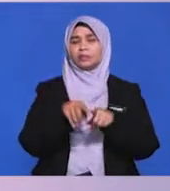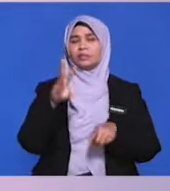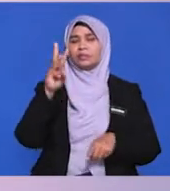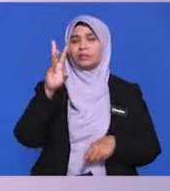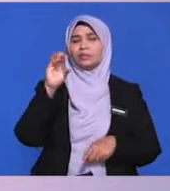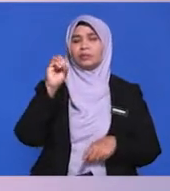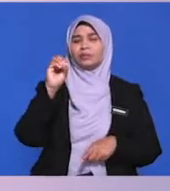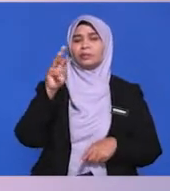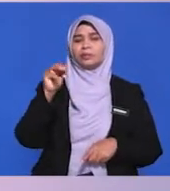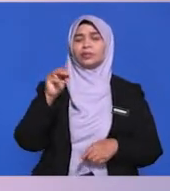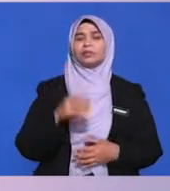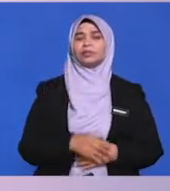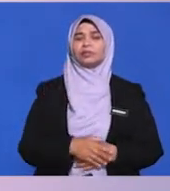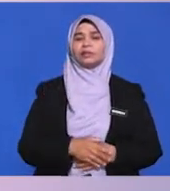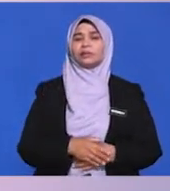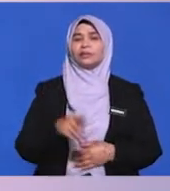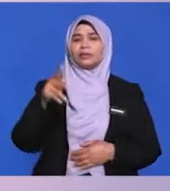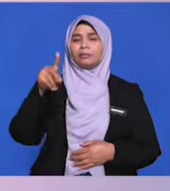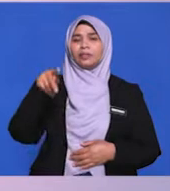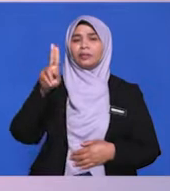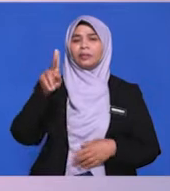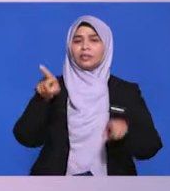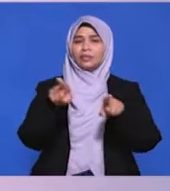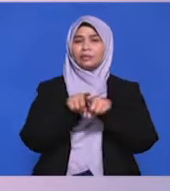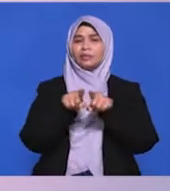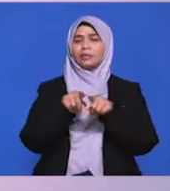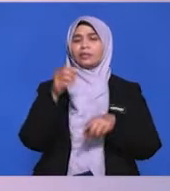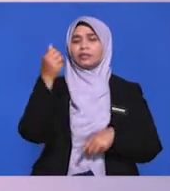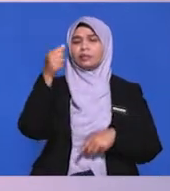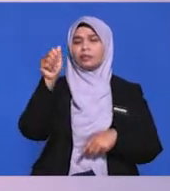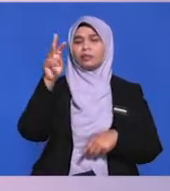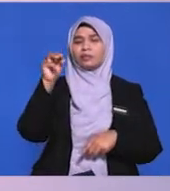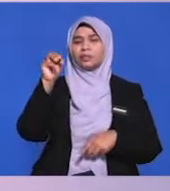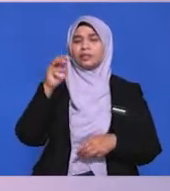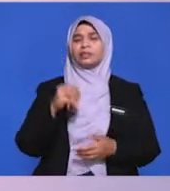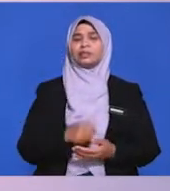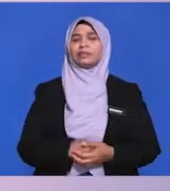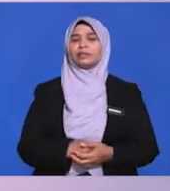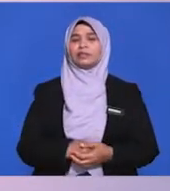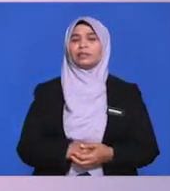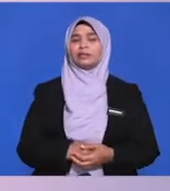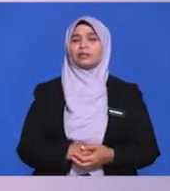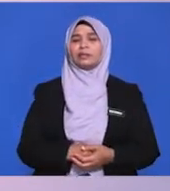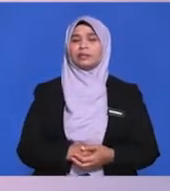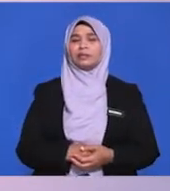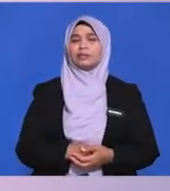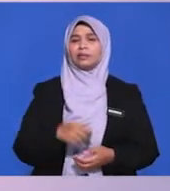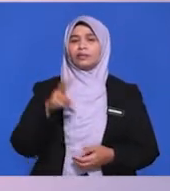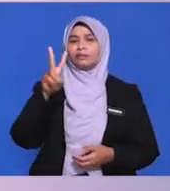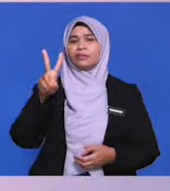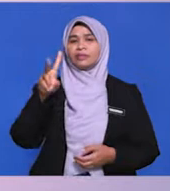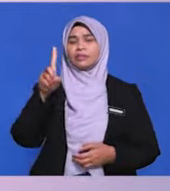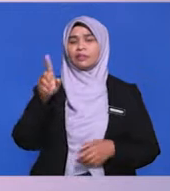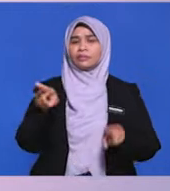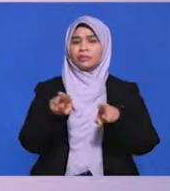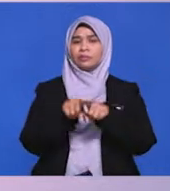60liter aet2 = 10 liter air di satu